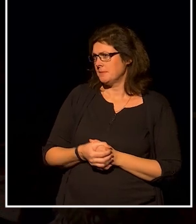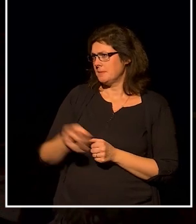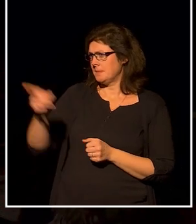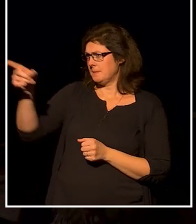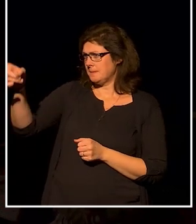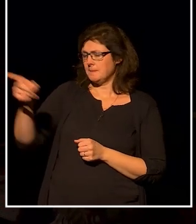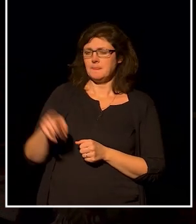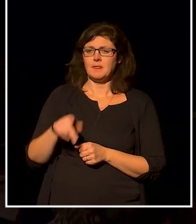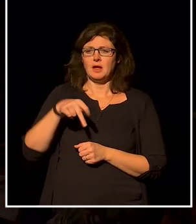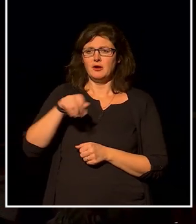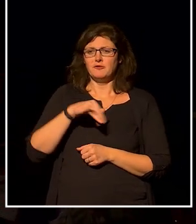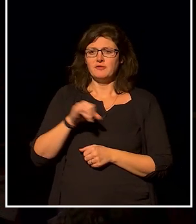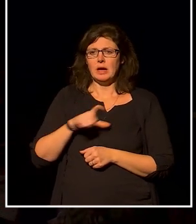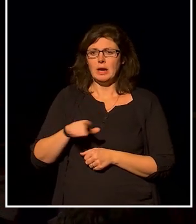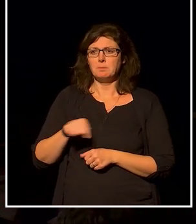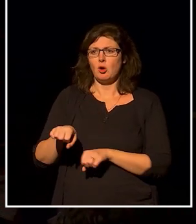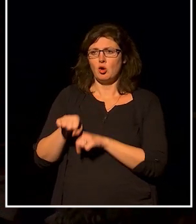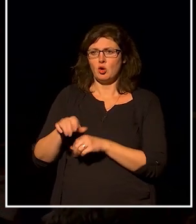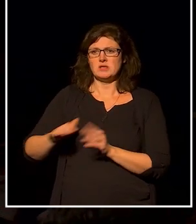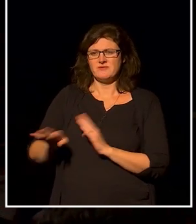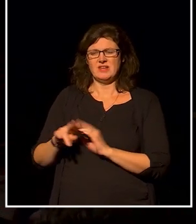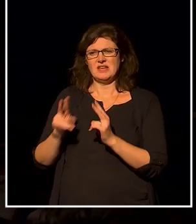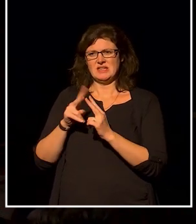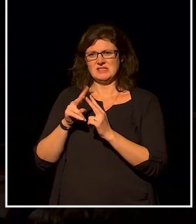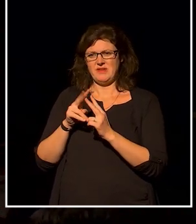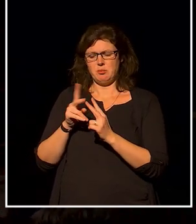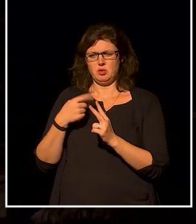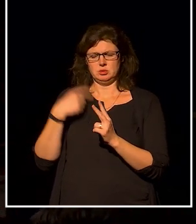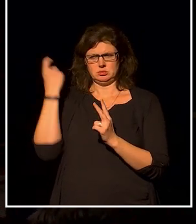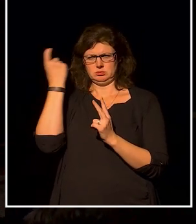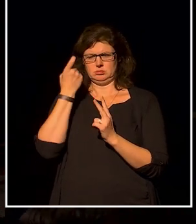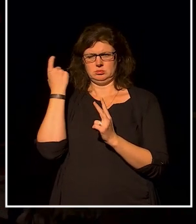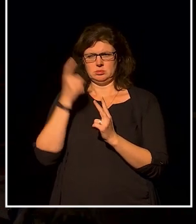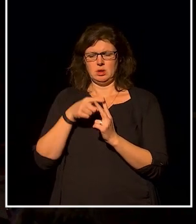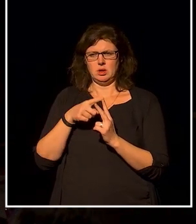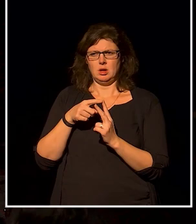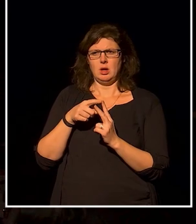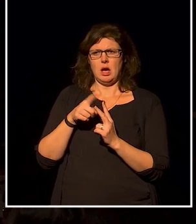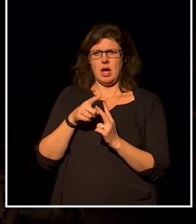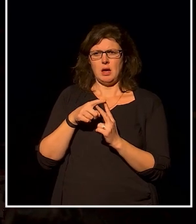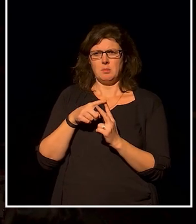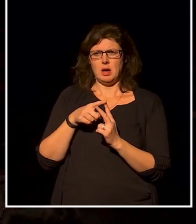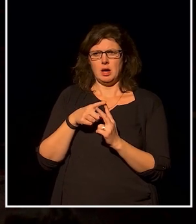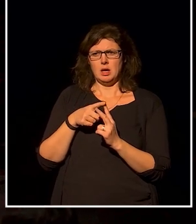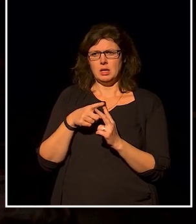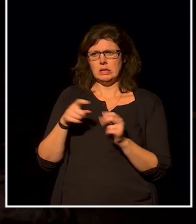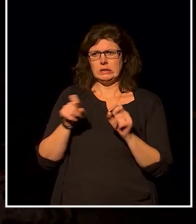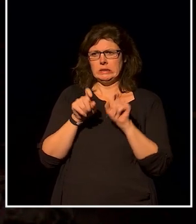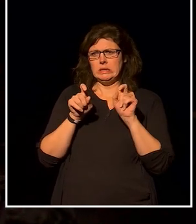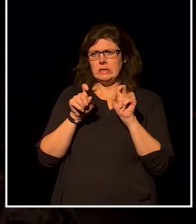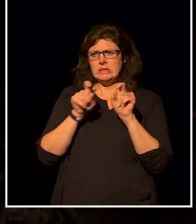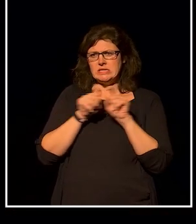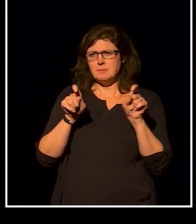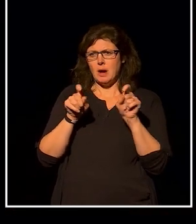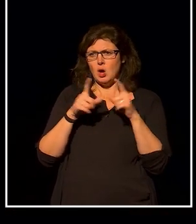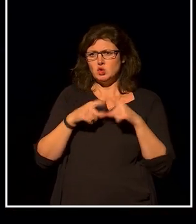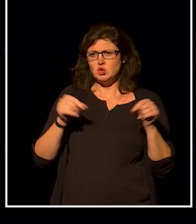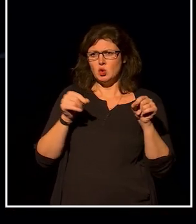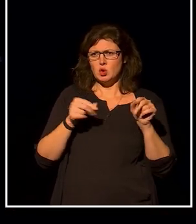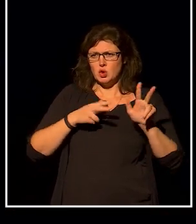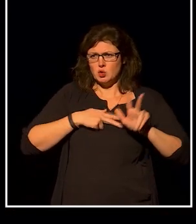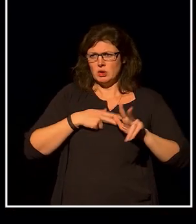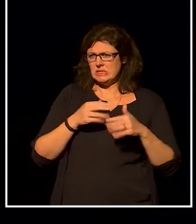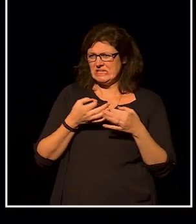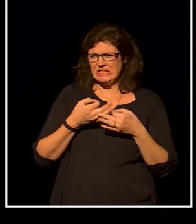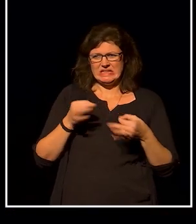Philipp Oswald, zwei Punkte. Das eine, was mich wundert in dieser Debatte, dass dieses Problem von Tokyo Reels gar keine Rolle spielt, weil es eigentlich an den